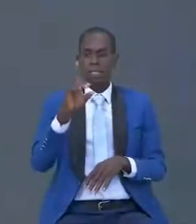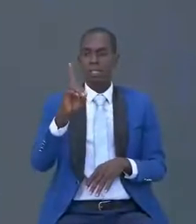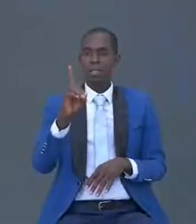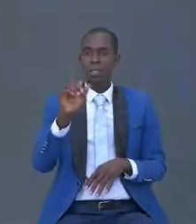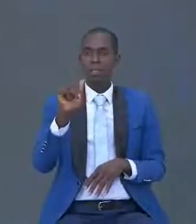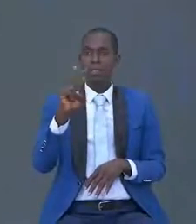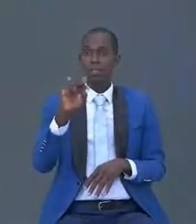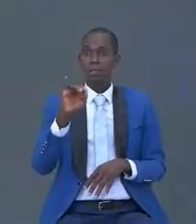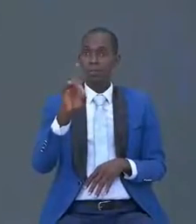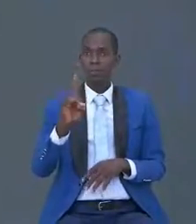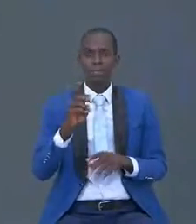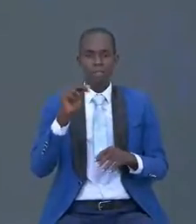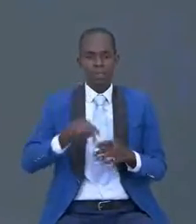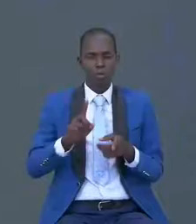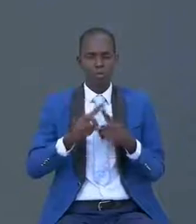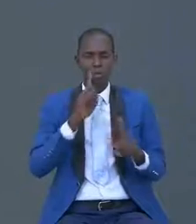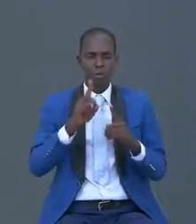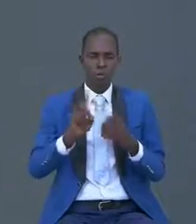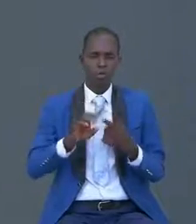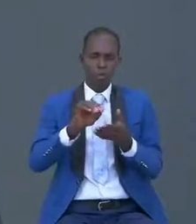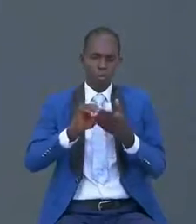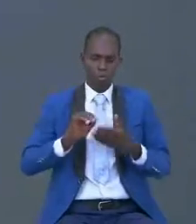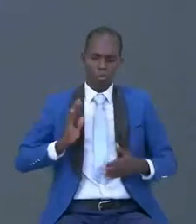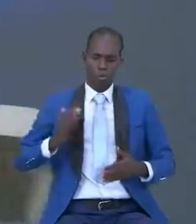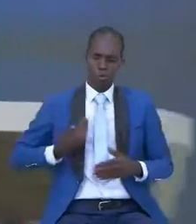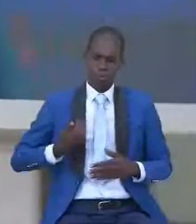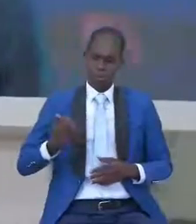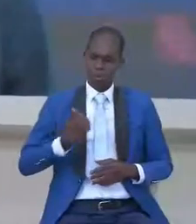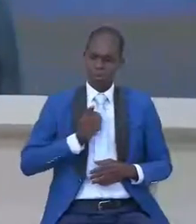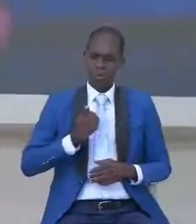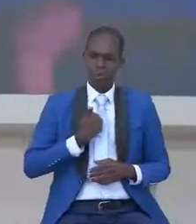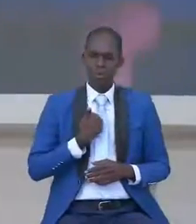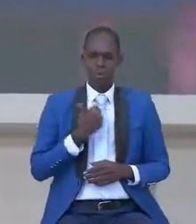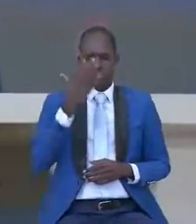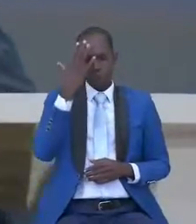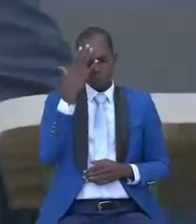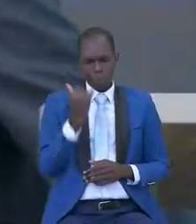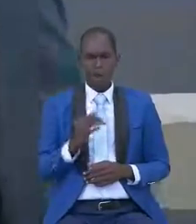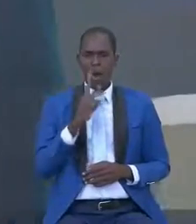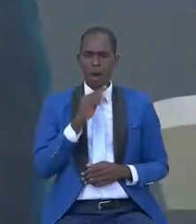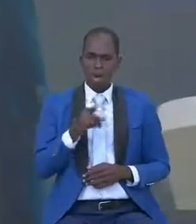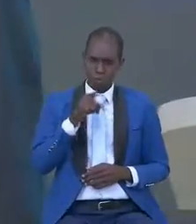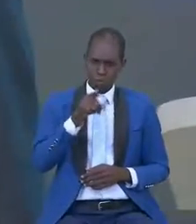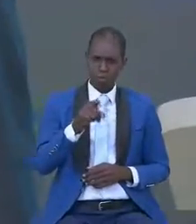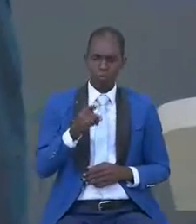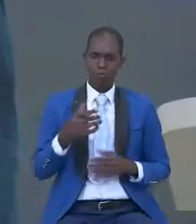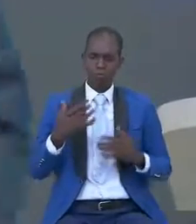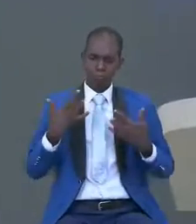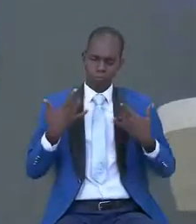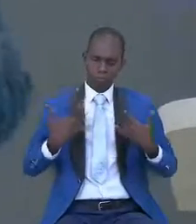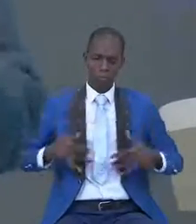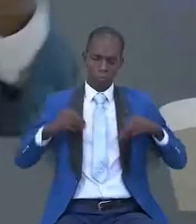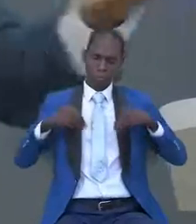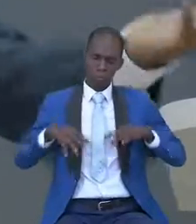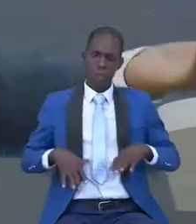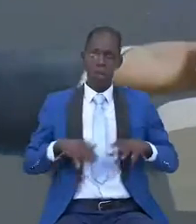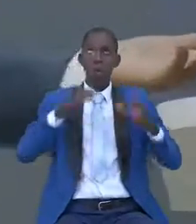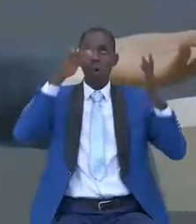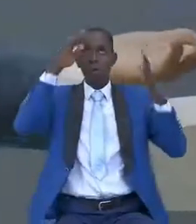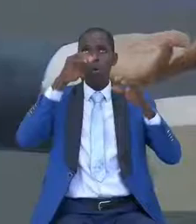David devait parler à son âme. Il dit, pourquoi t'as battu? Il dit, espère en